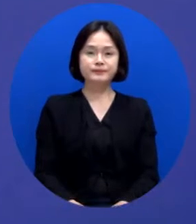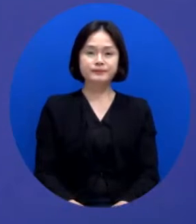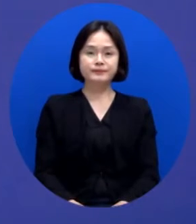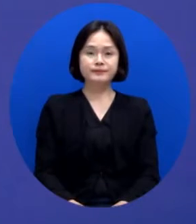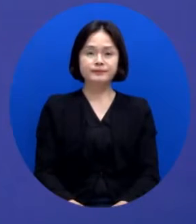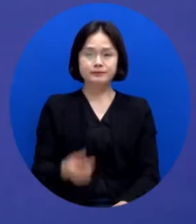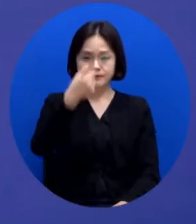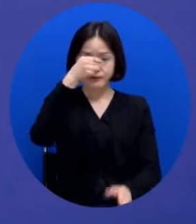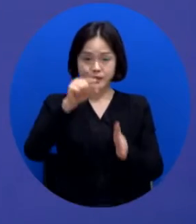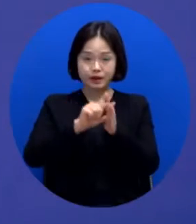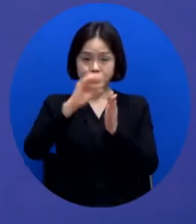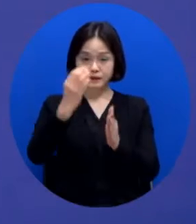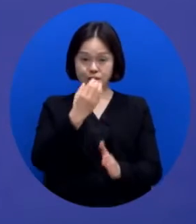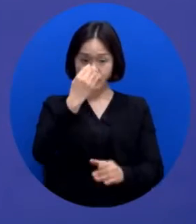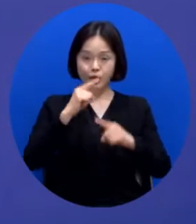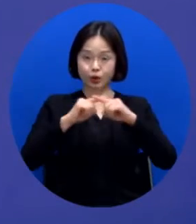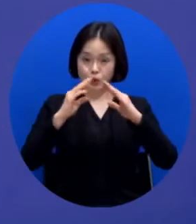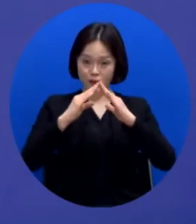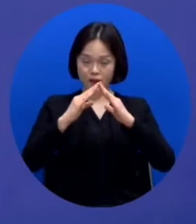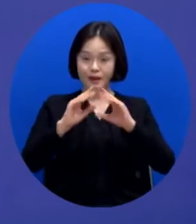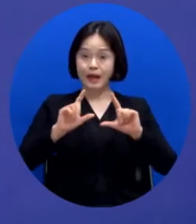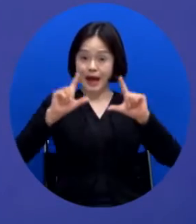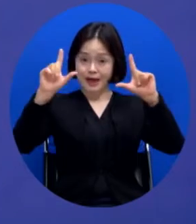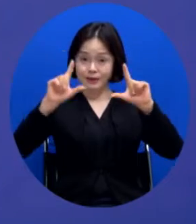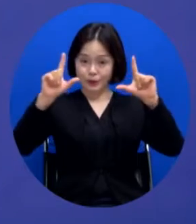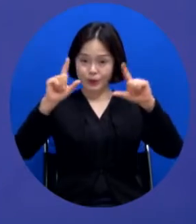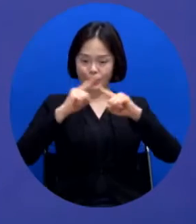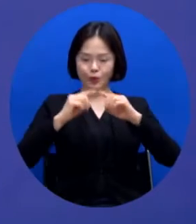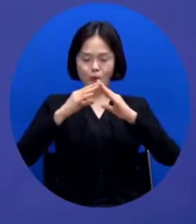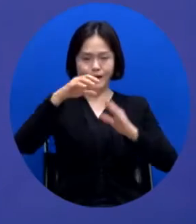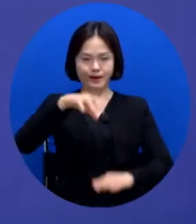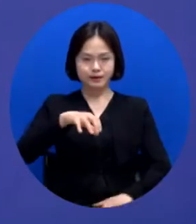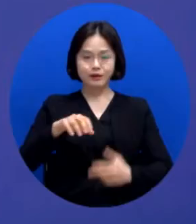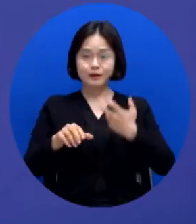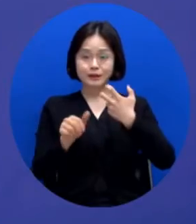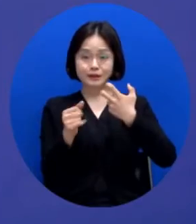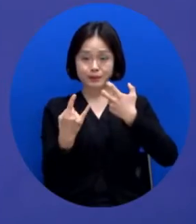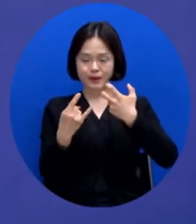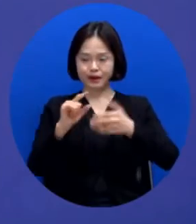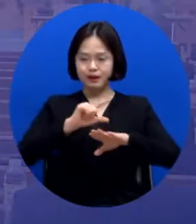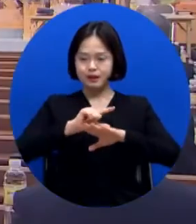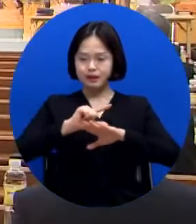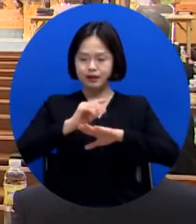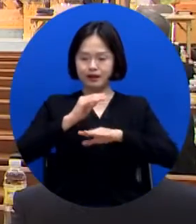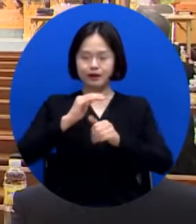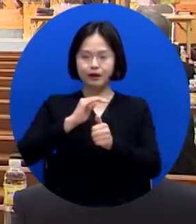기독교 대한 성결교회가 안동 성결교회에서 70회 경북지방회를 열었습니다.